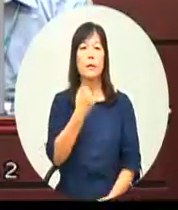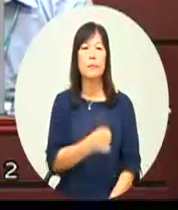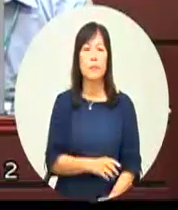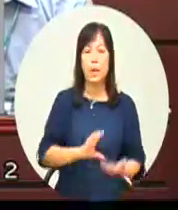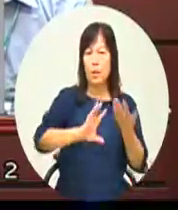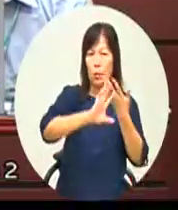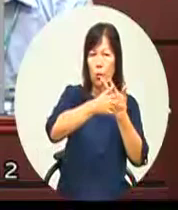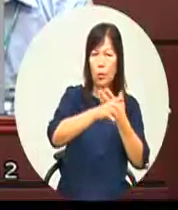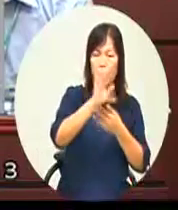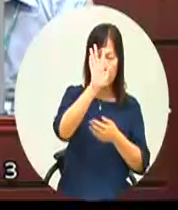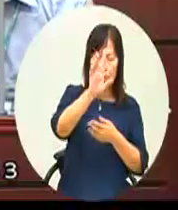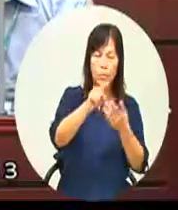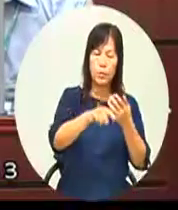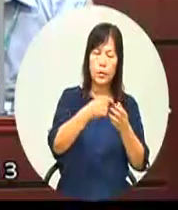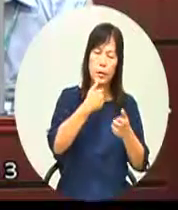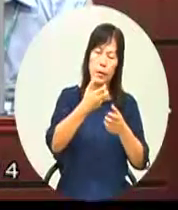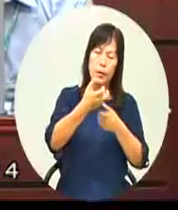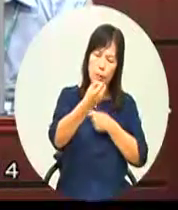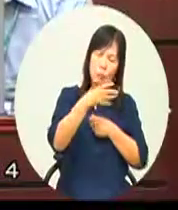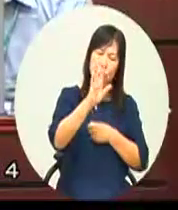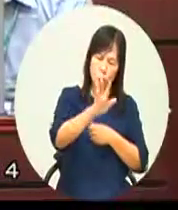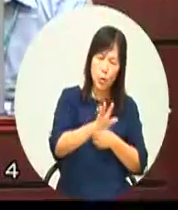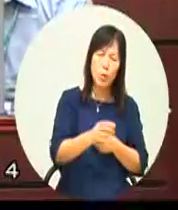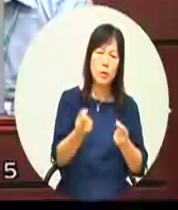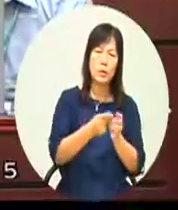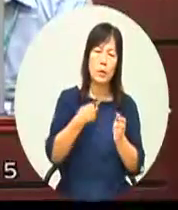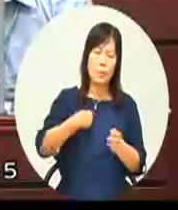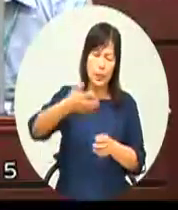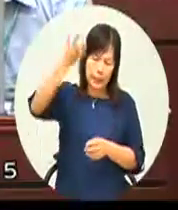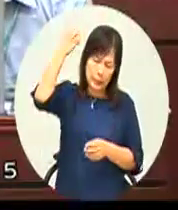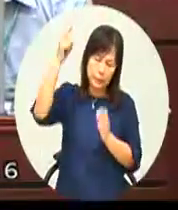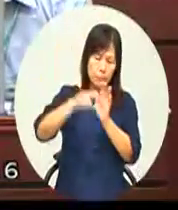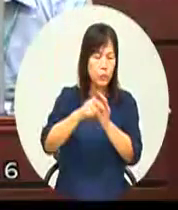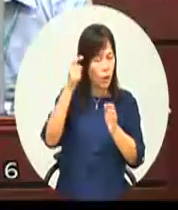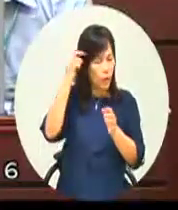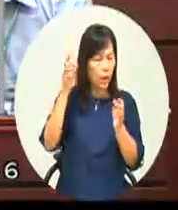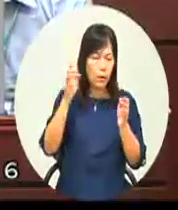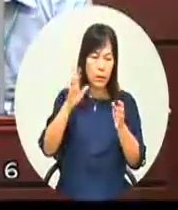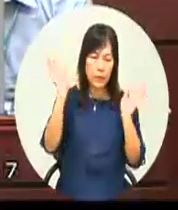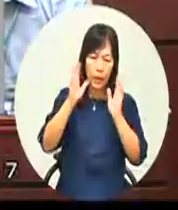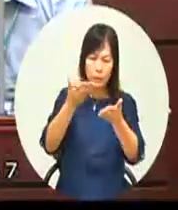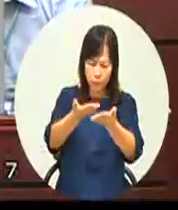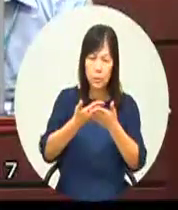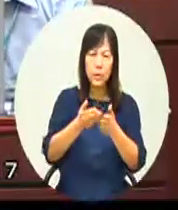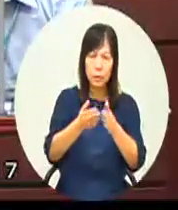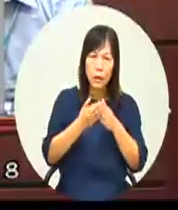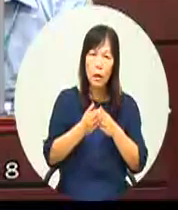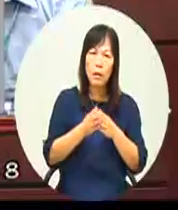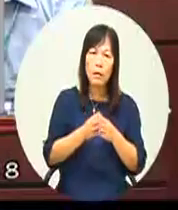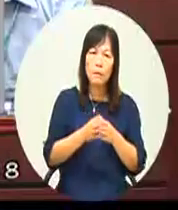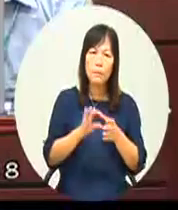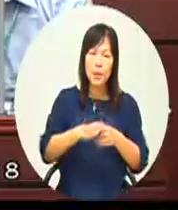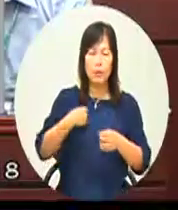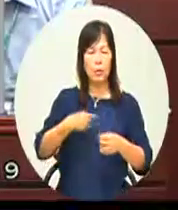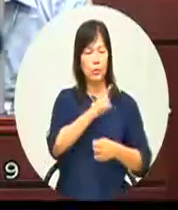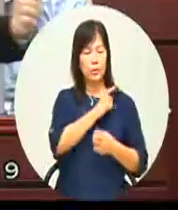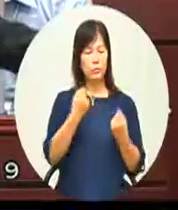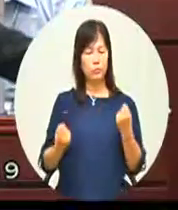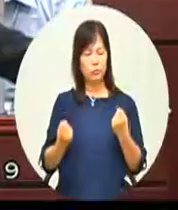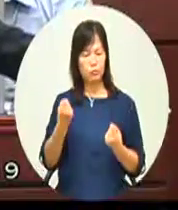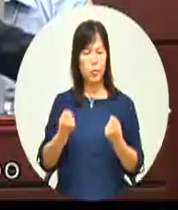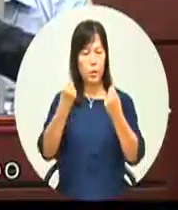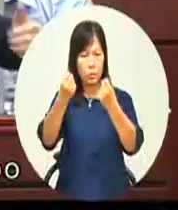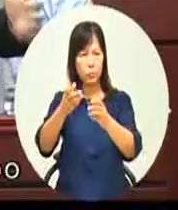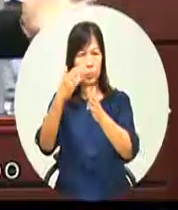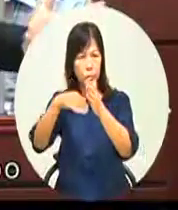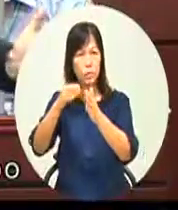它曾经跟我们这样分享，比如说以前我们为了要去接小朋友，我们必须要怎么样呢？自己开车到学校